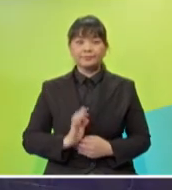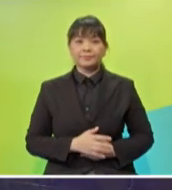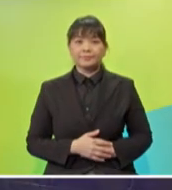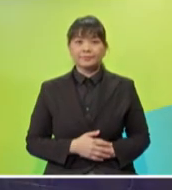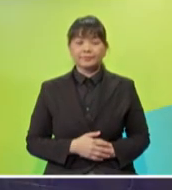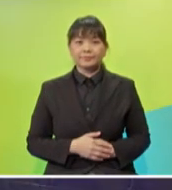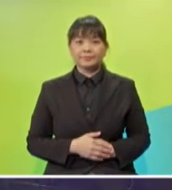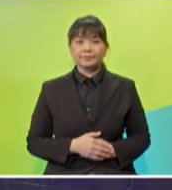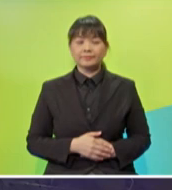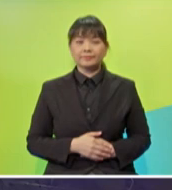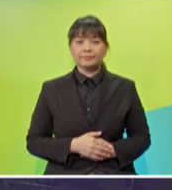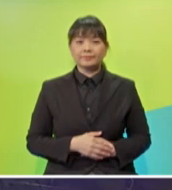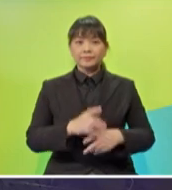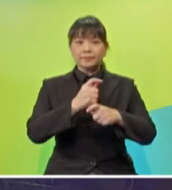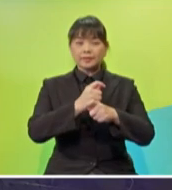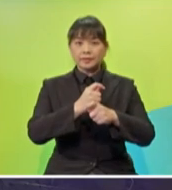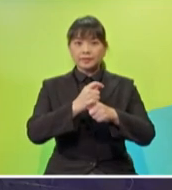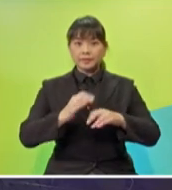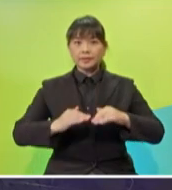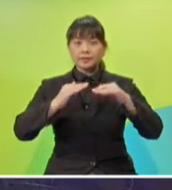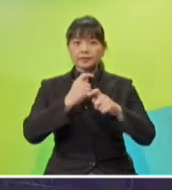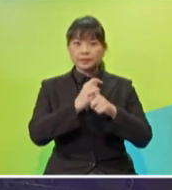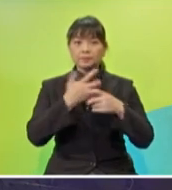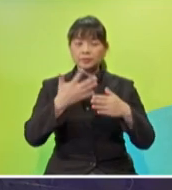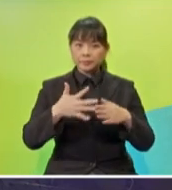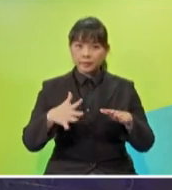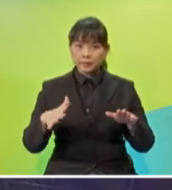tahan lepaskan